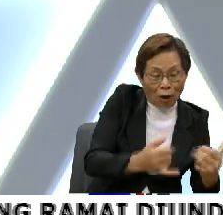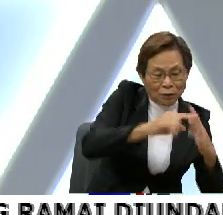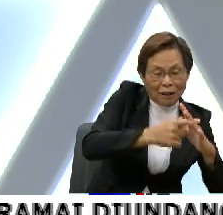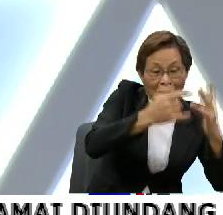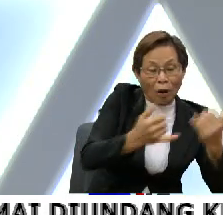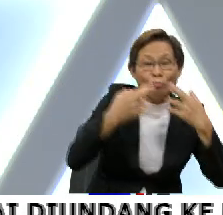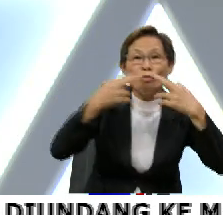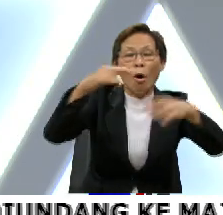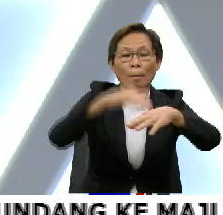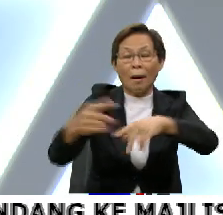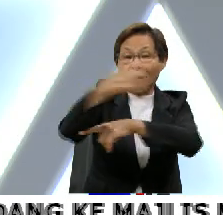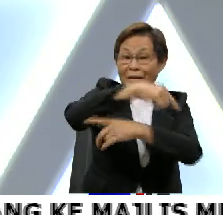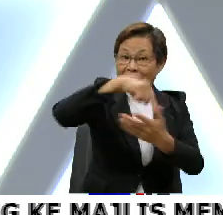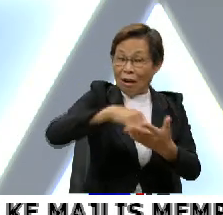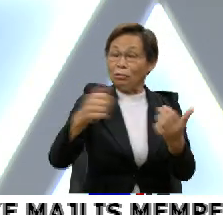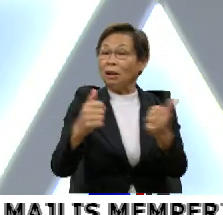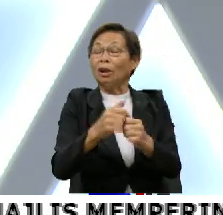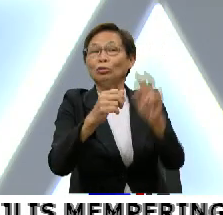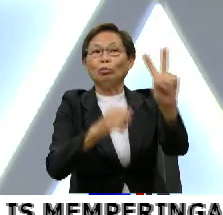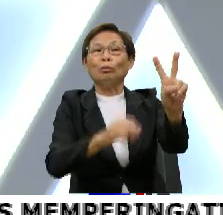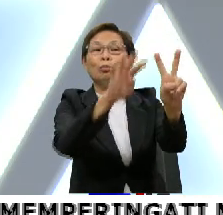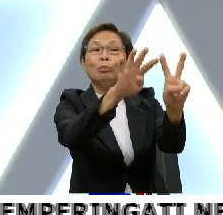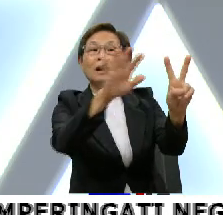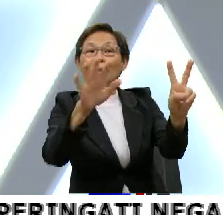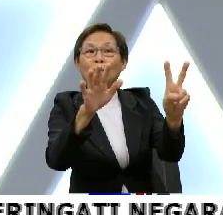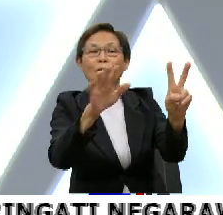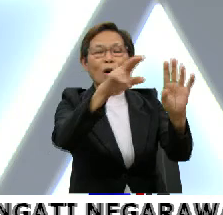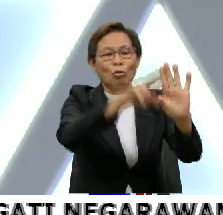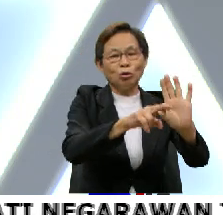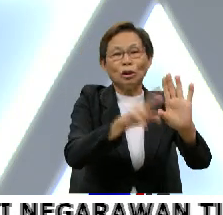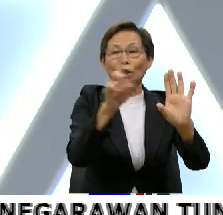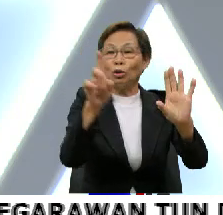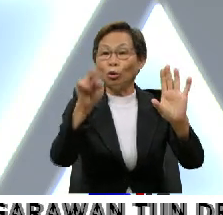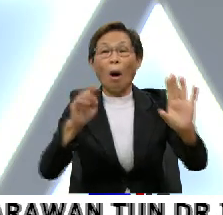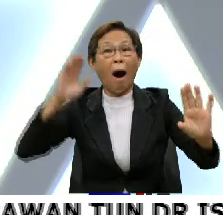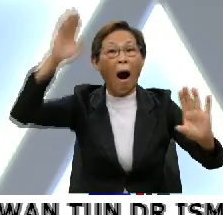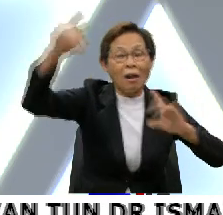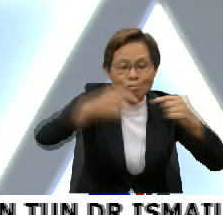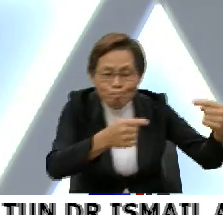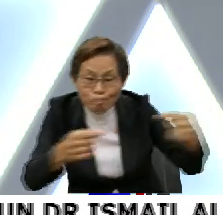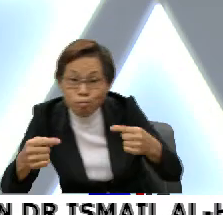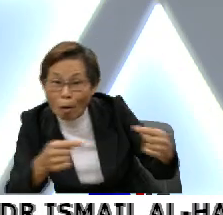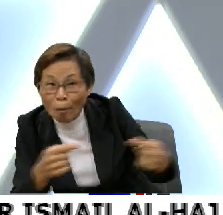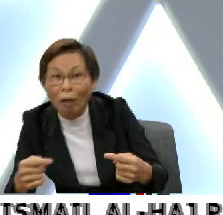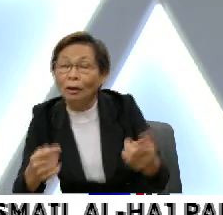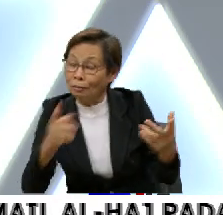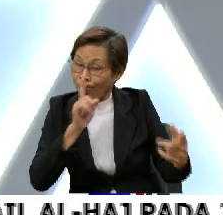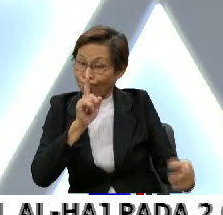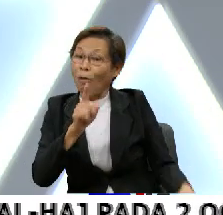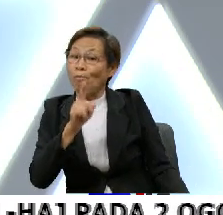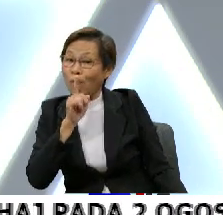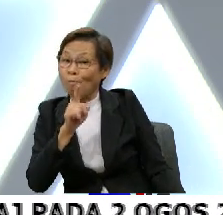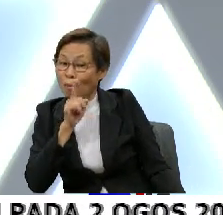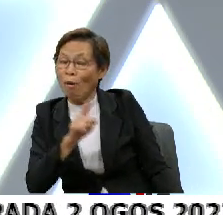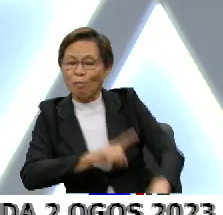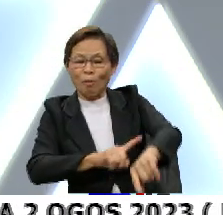membuka tirai secara resmi pada hari ini dengan 245 krusi dewantangan Negeri bakal dipertandingkan dan sudah pastinya